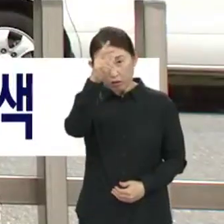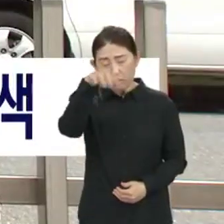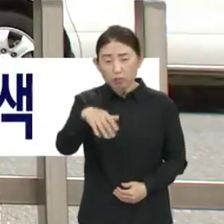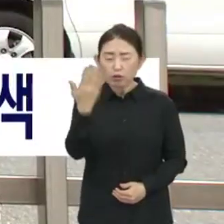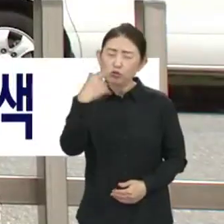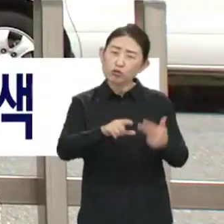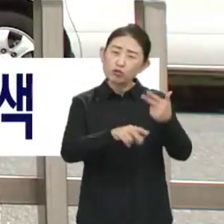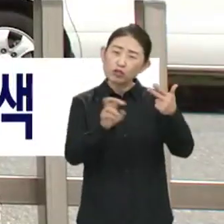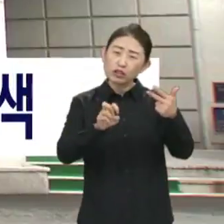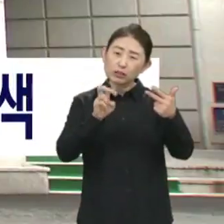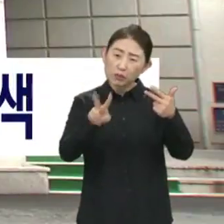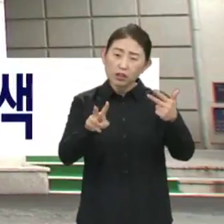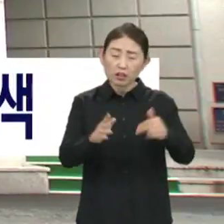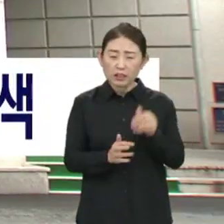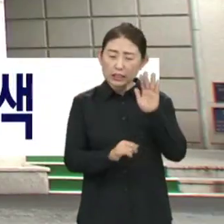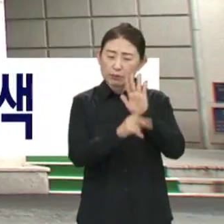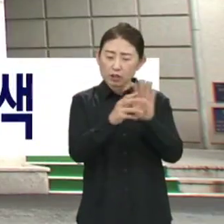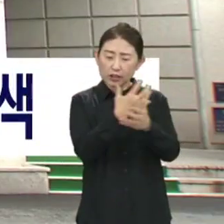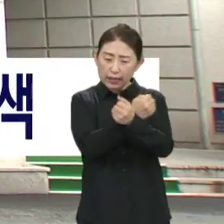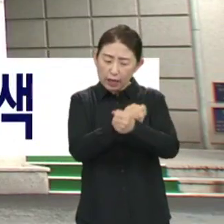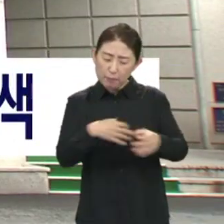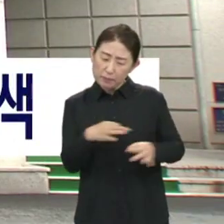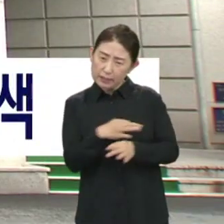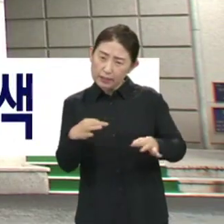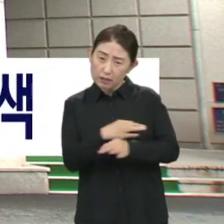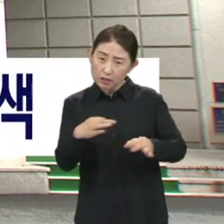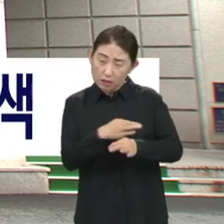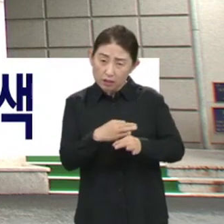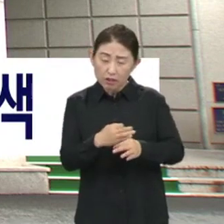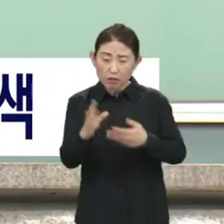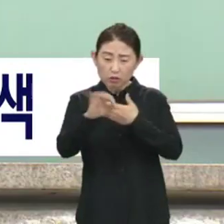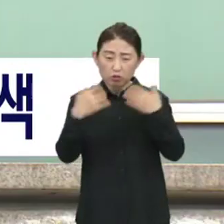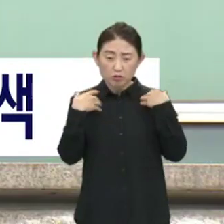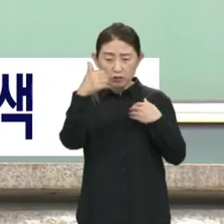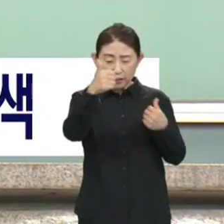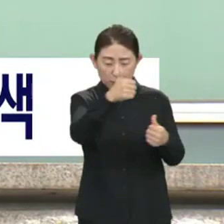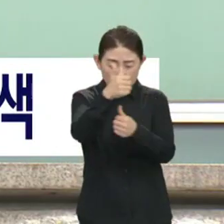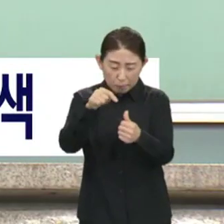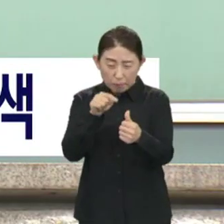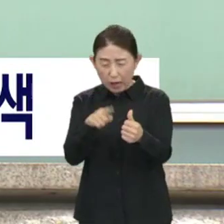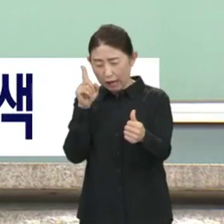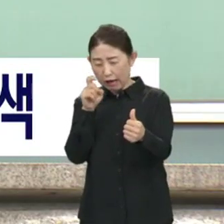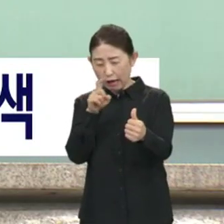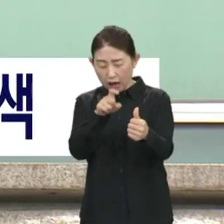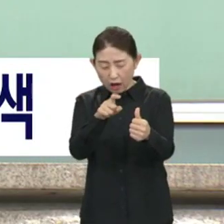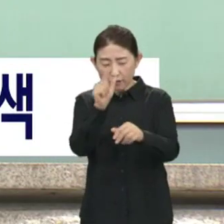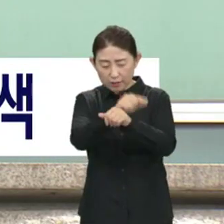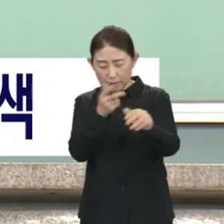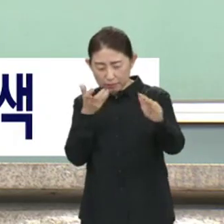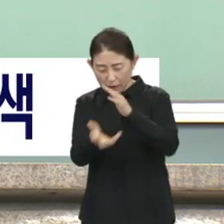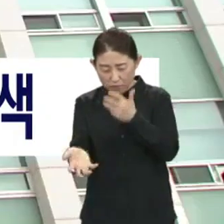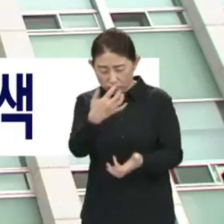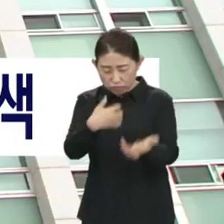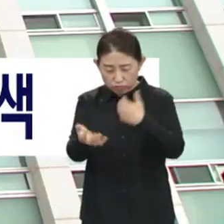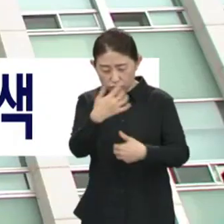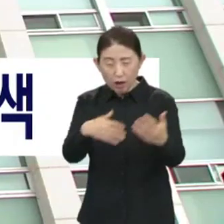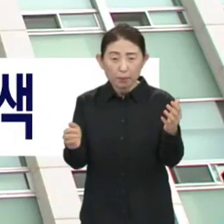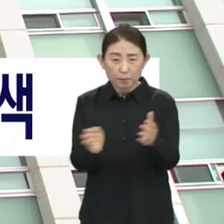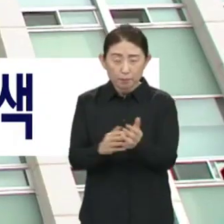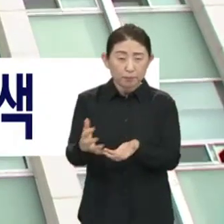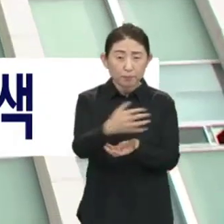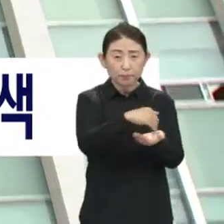지난 22일 입찰 계약 비리 의혹과 관련해 서구청 비서실장 A씨의 사무실을 압수수색해 관련